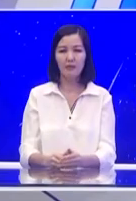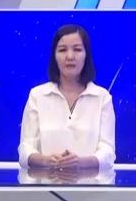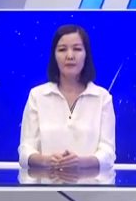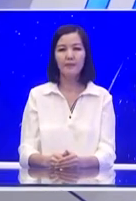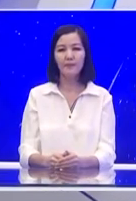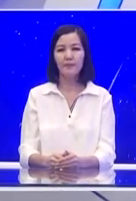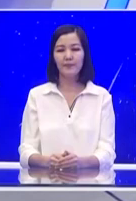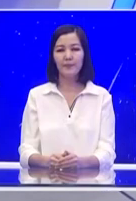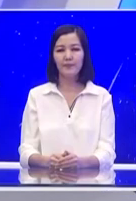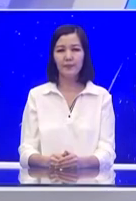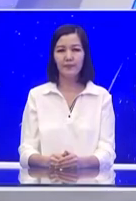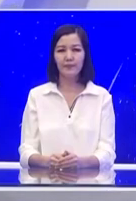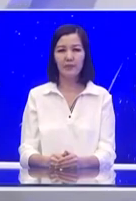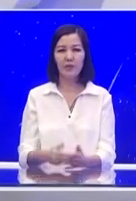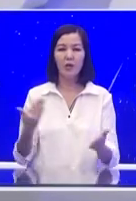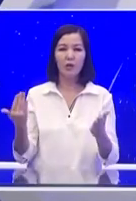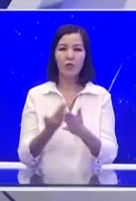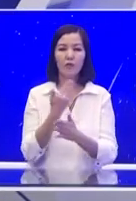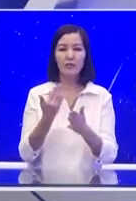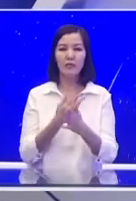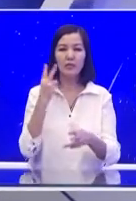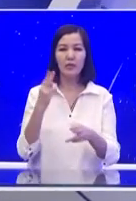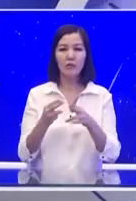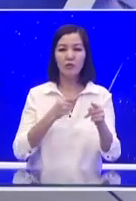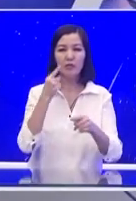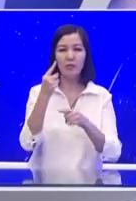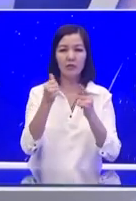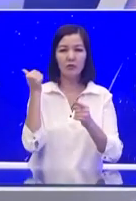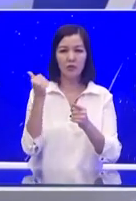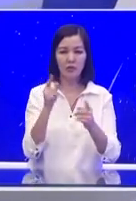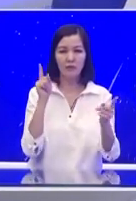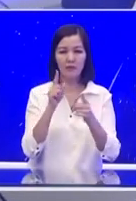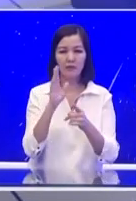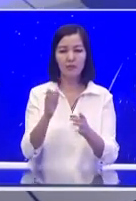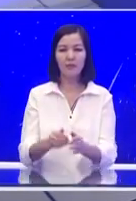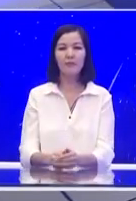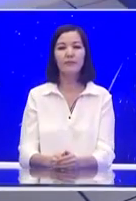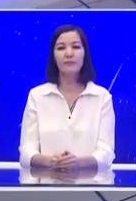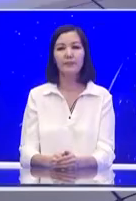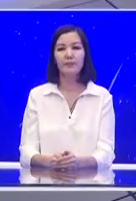Это была вся информация к этому часу. Спасибо за внимание. До свидания.